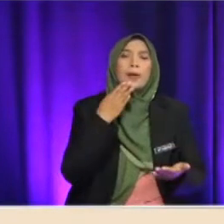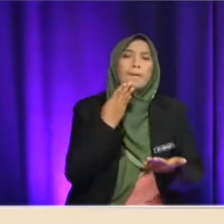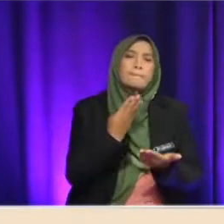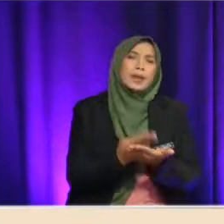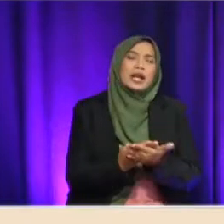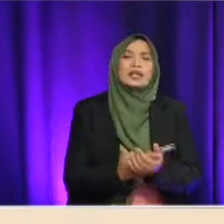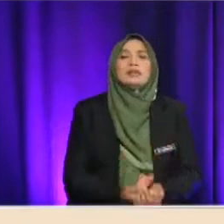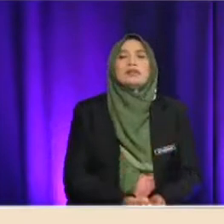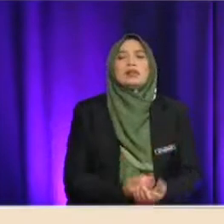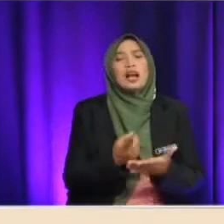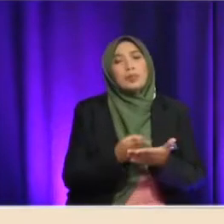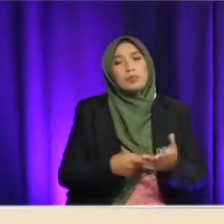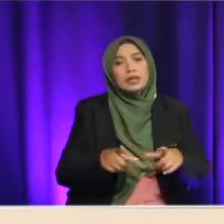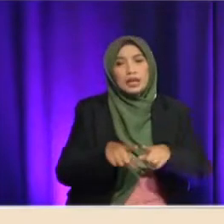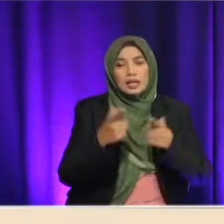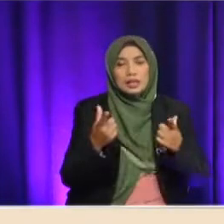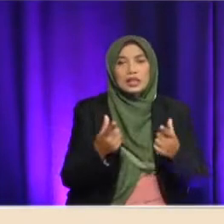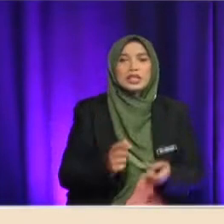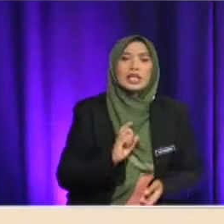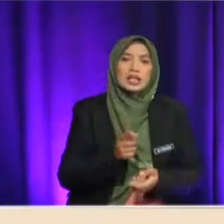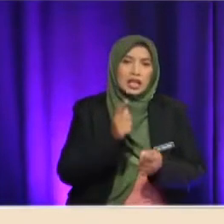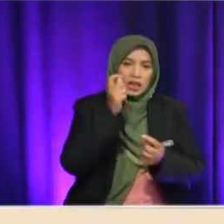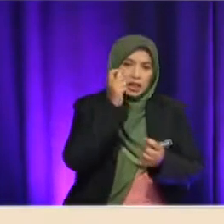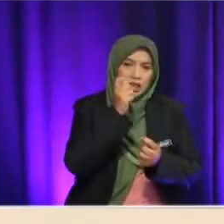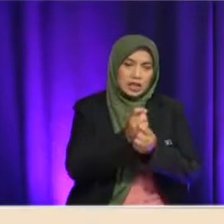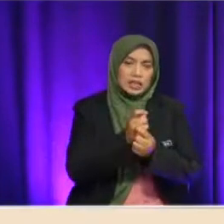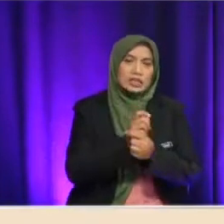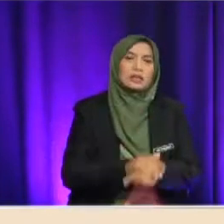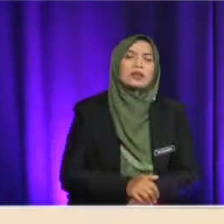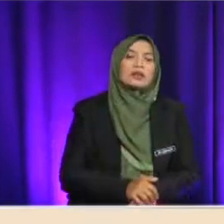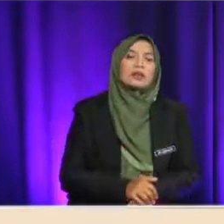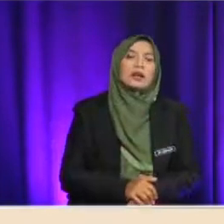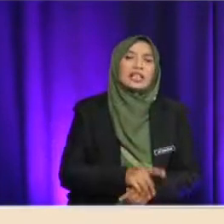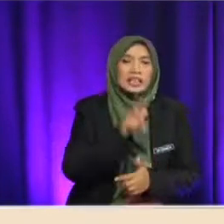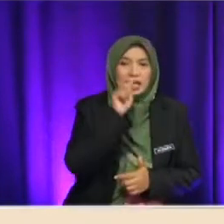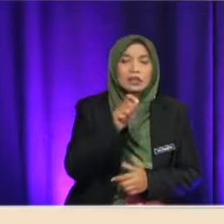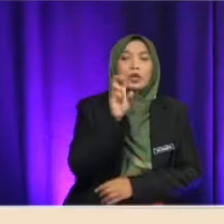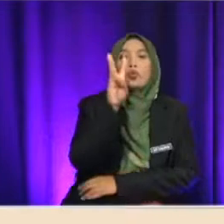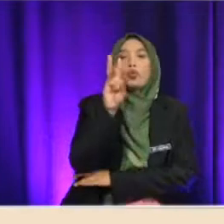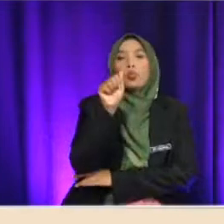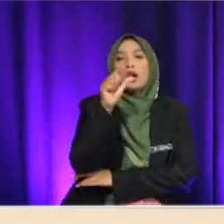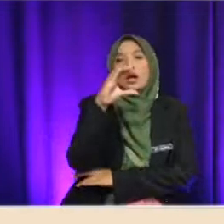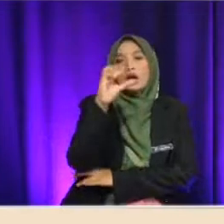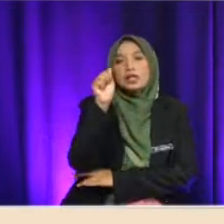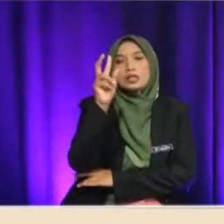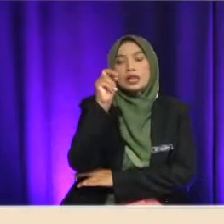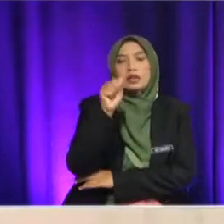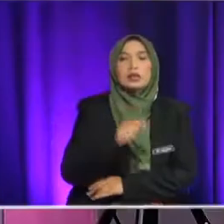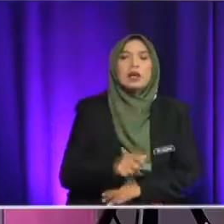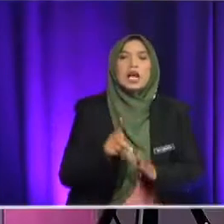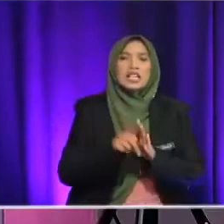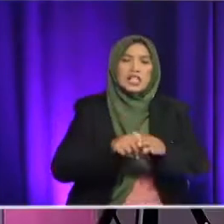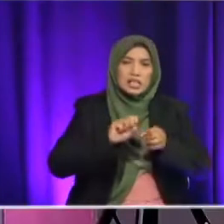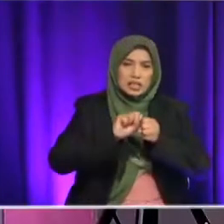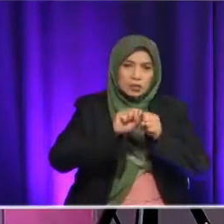kita, apa lagi? Kita tegaskan dia menggunakan penanda wacana penegasan. Tuntasnya, kesimpulannya,